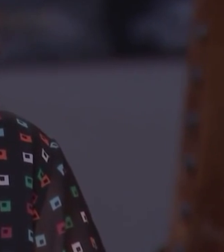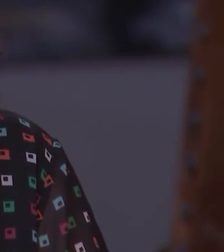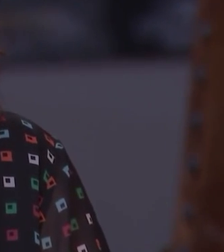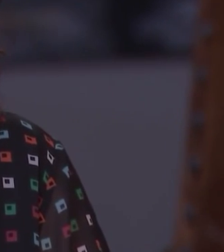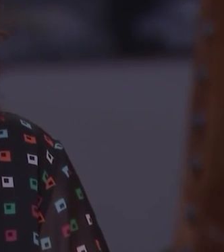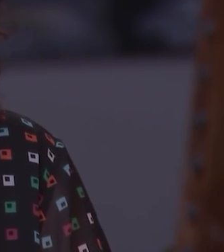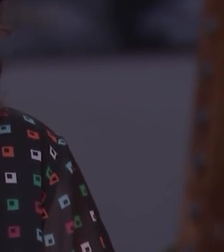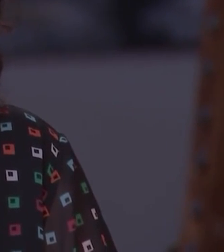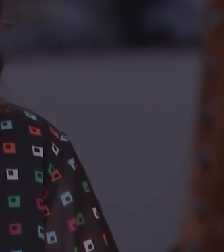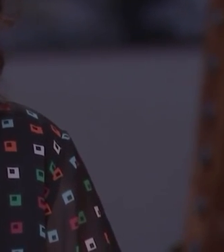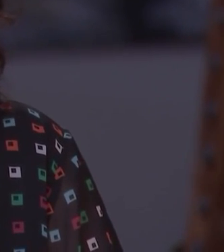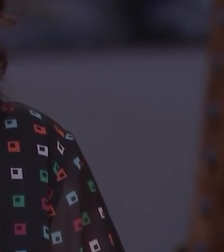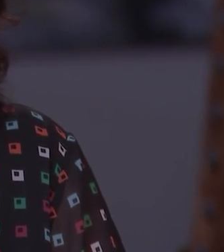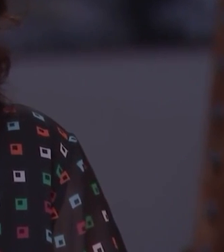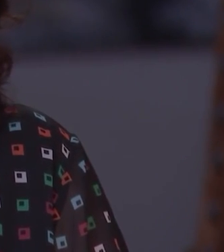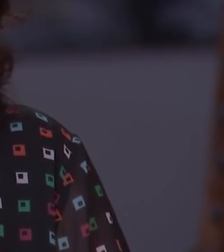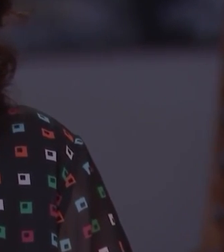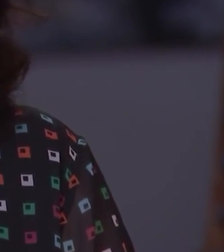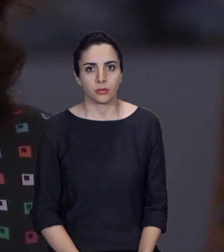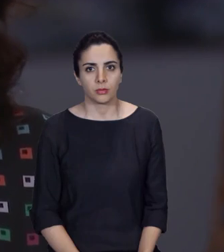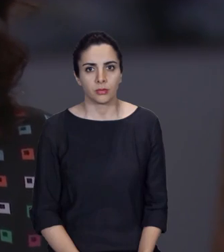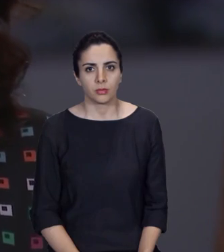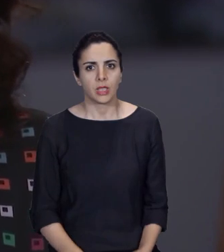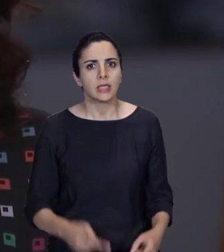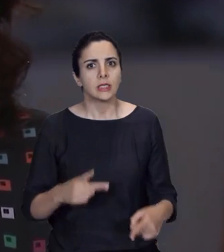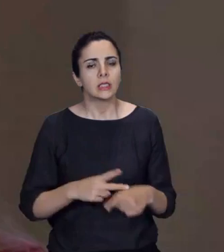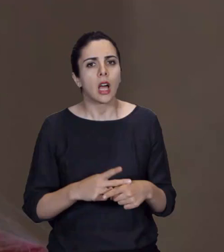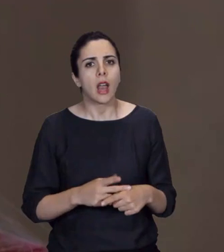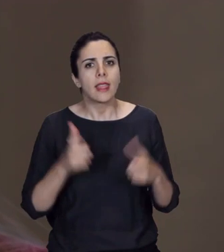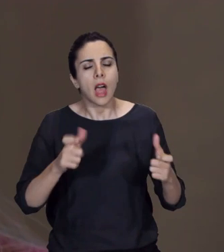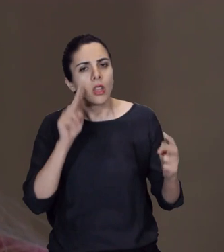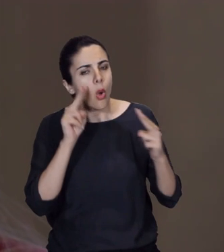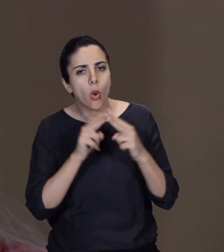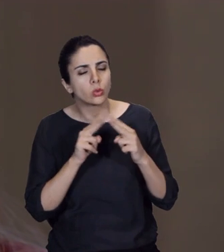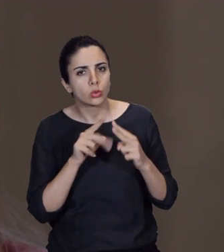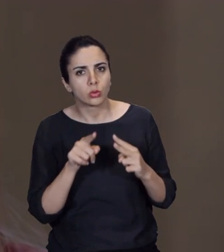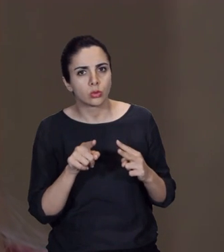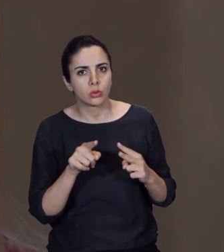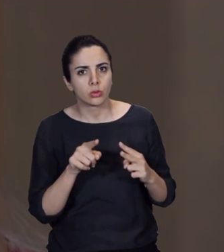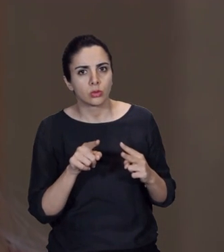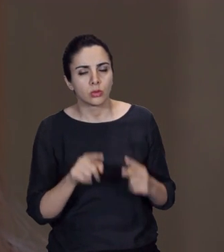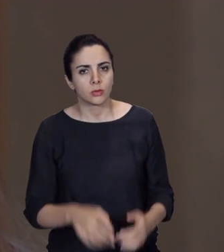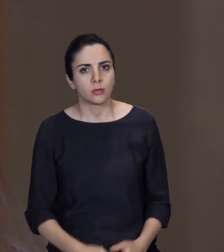döndü. Kaşlarını hafifçe çattı, merakla bakıyor. Zehra ile nerede karşılaştın?